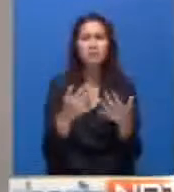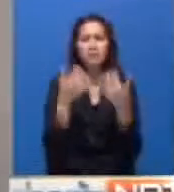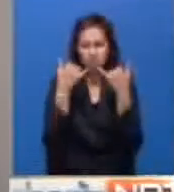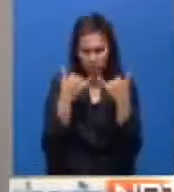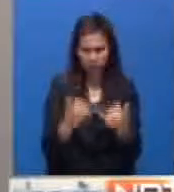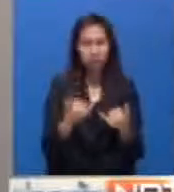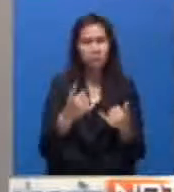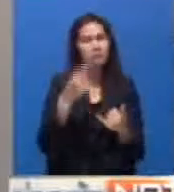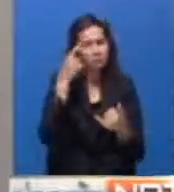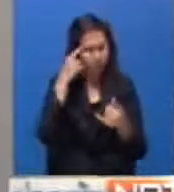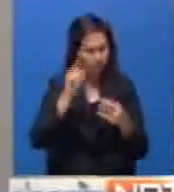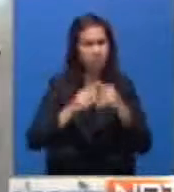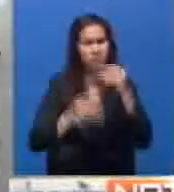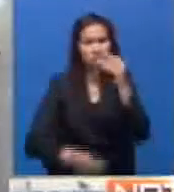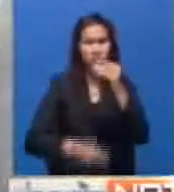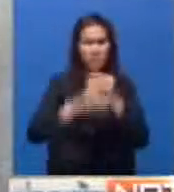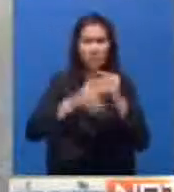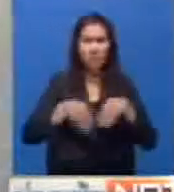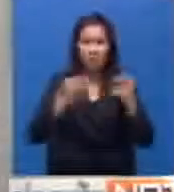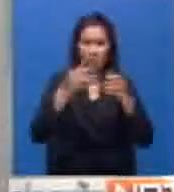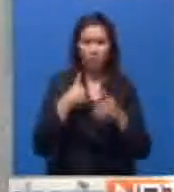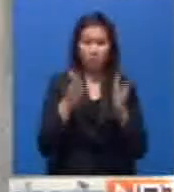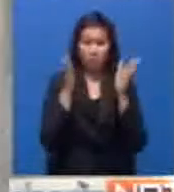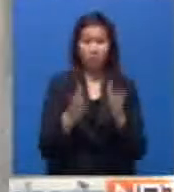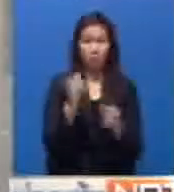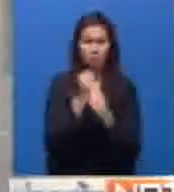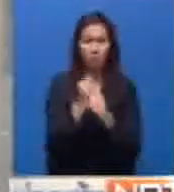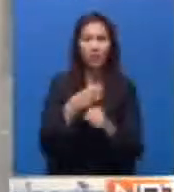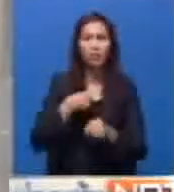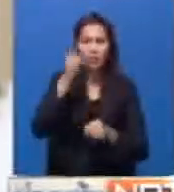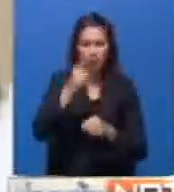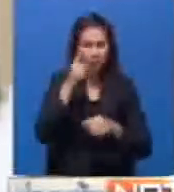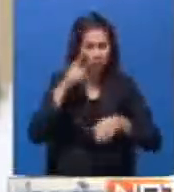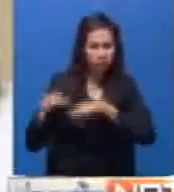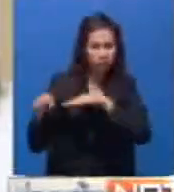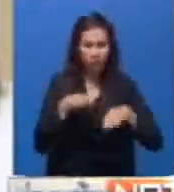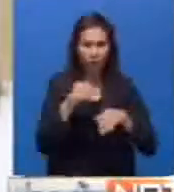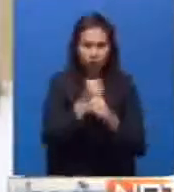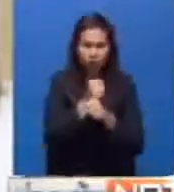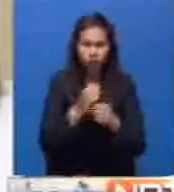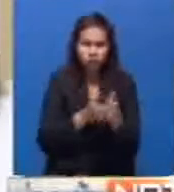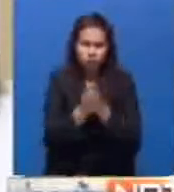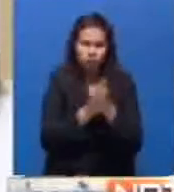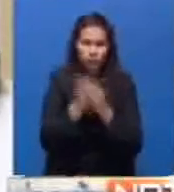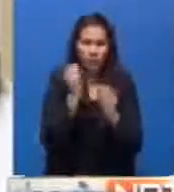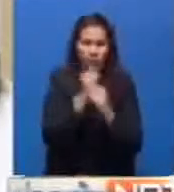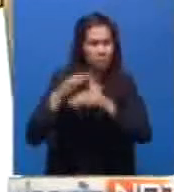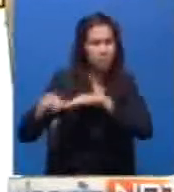เรื่องนี้น่าจะช่วยจุดประกายให้พนักงานทุกคนลุกขึ้นมาทำงานพร้อมกันในทุกมิติ